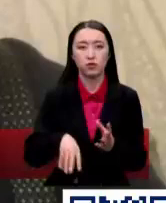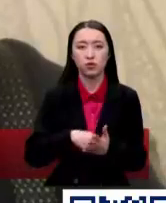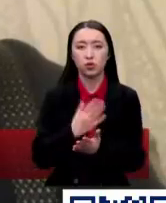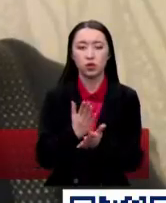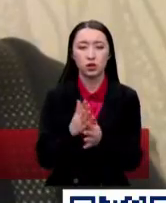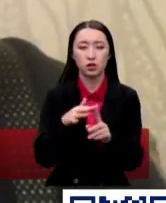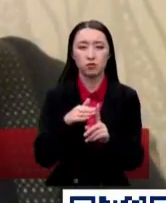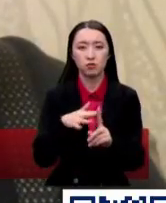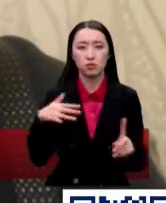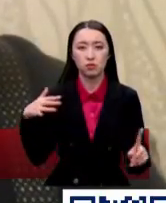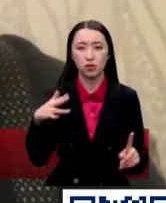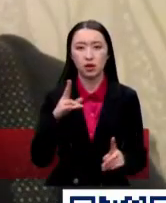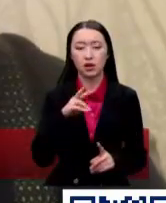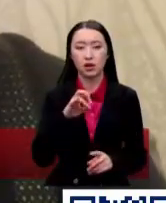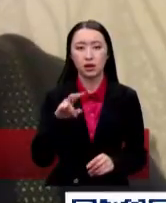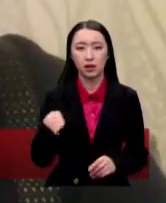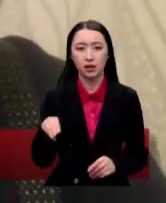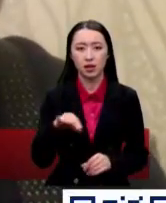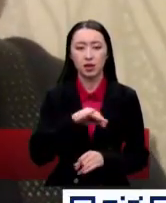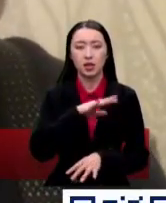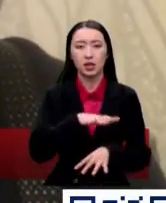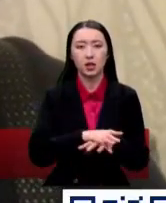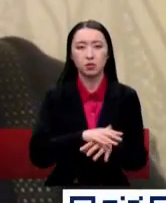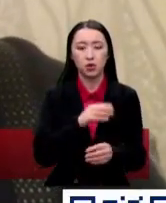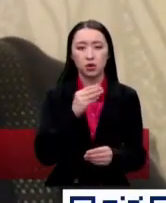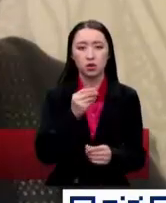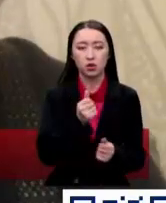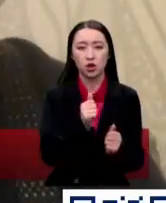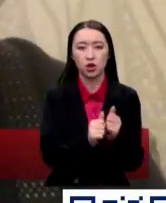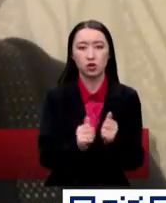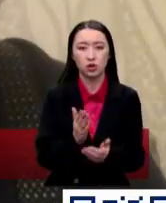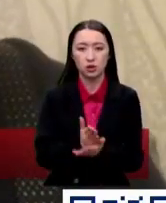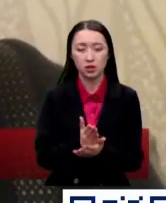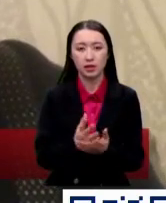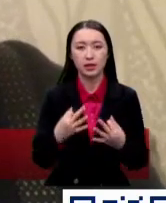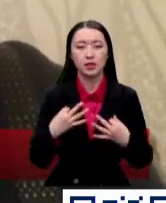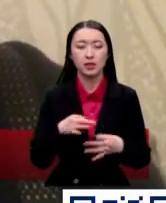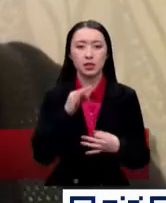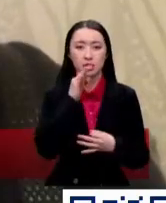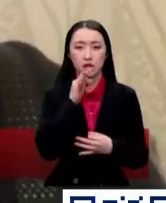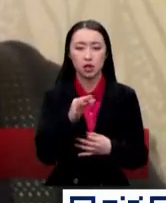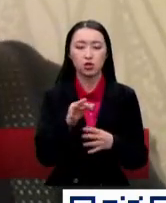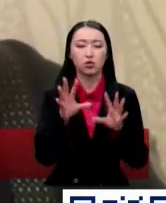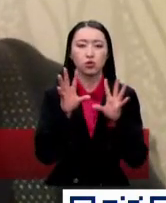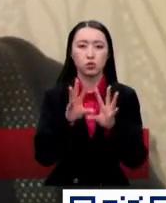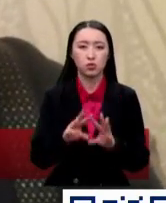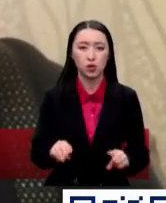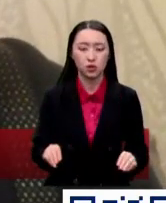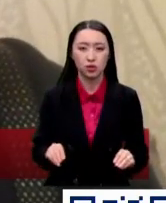и большим количеством депозитов населения. И надо сразу сказать, чтобы успокоить население, что